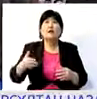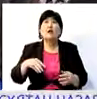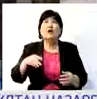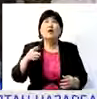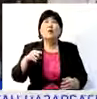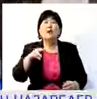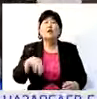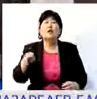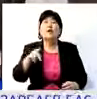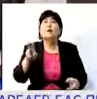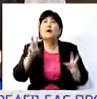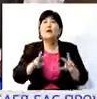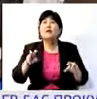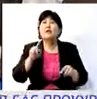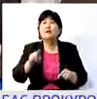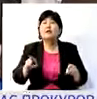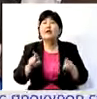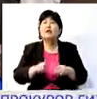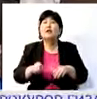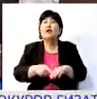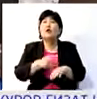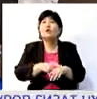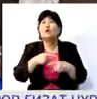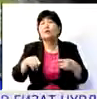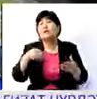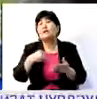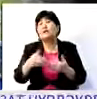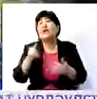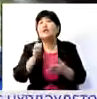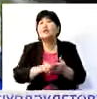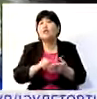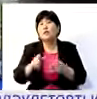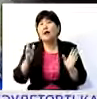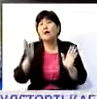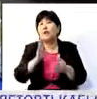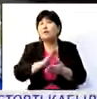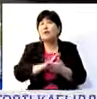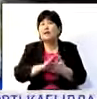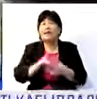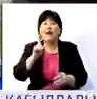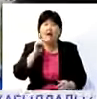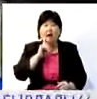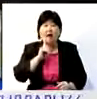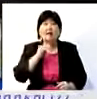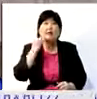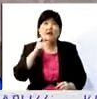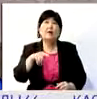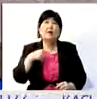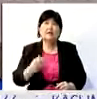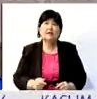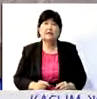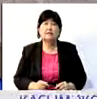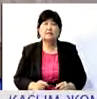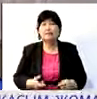Мартана Дәулетбаева іздеп жүріп, мынадай шұлықтың бірнешеуін сатып алды. Себебі табиғи таза, ыңғайлы, сапалы дейді.